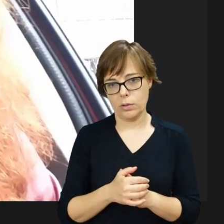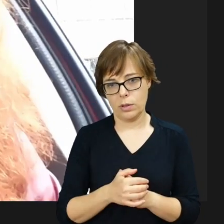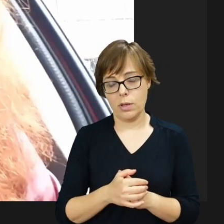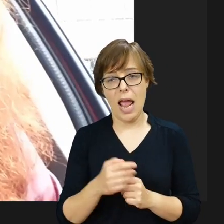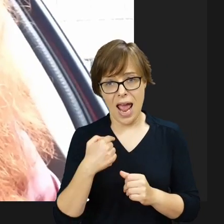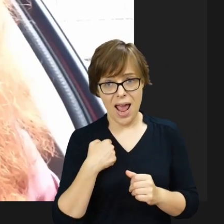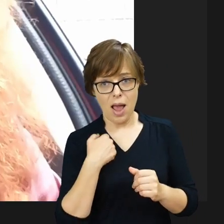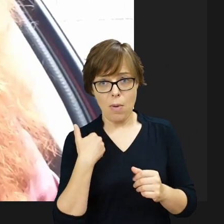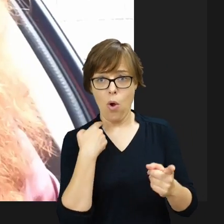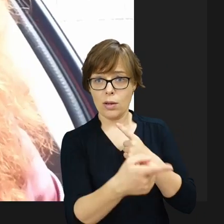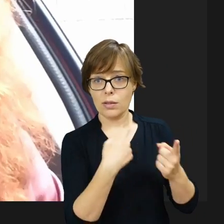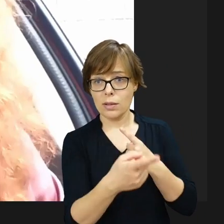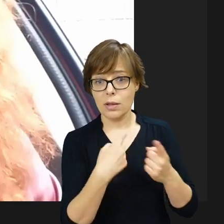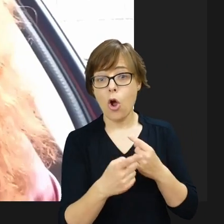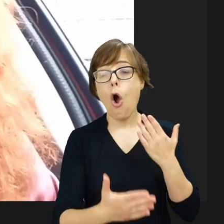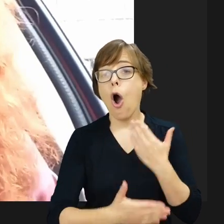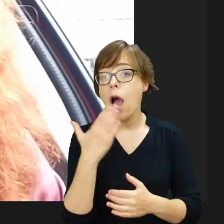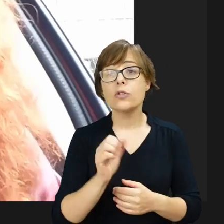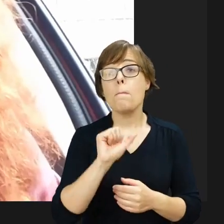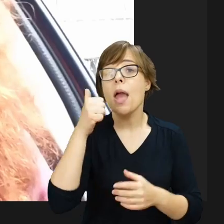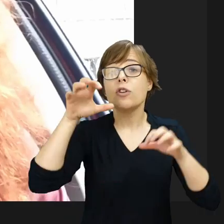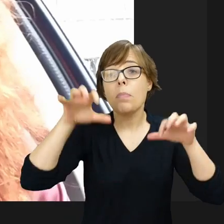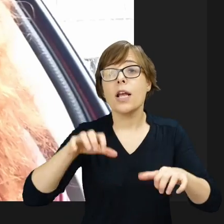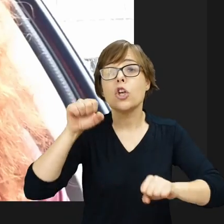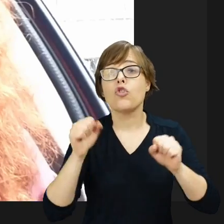ale samą pierwszą prezes Sądu Najwyższego,